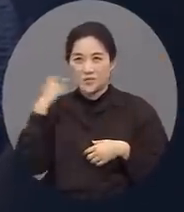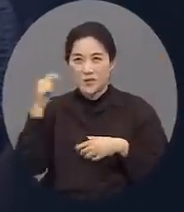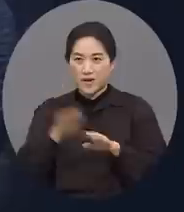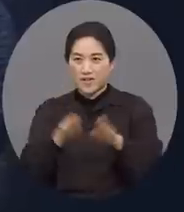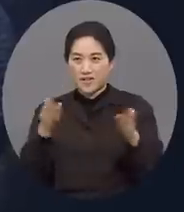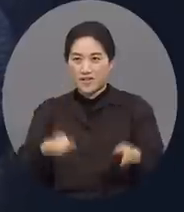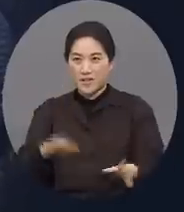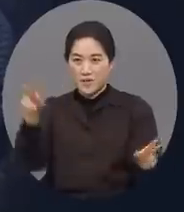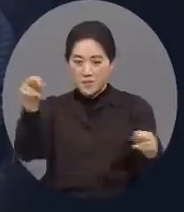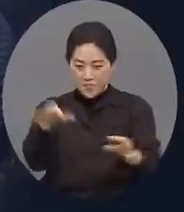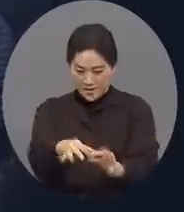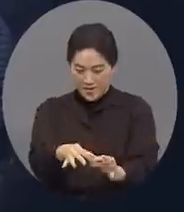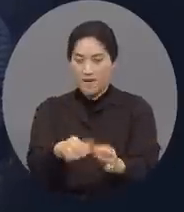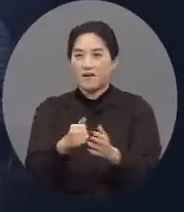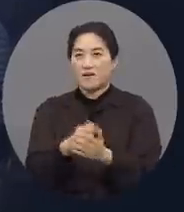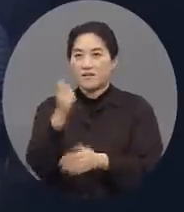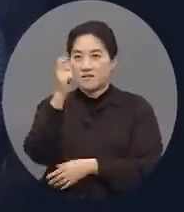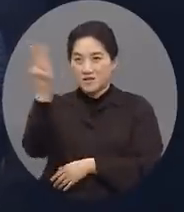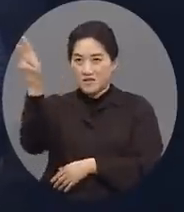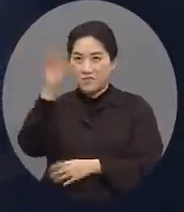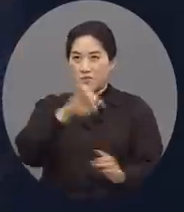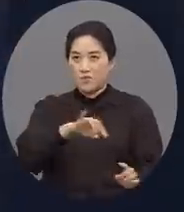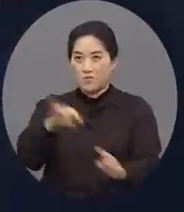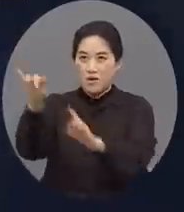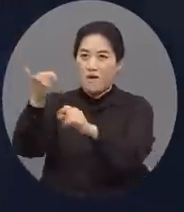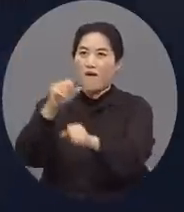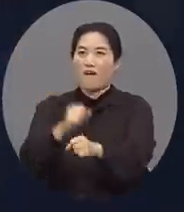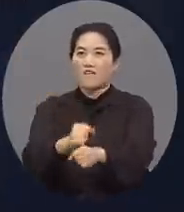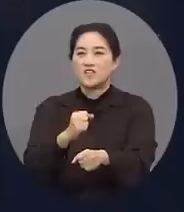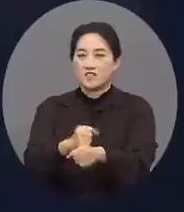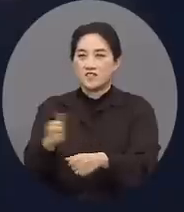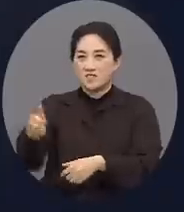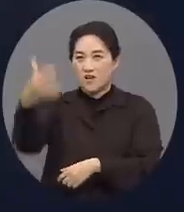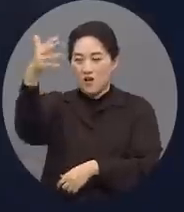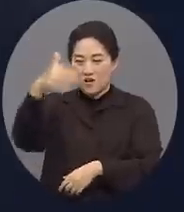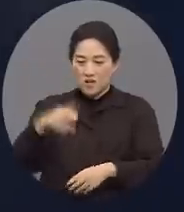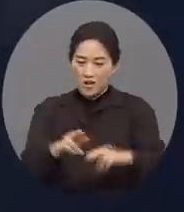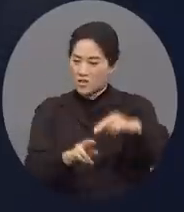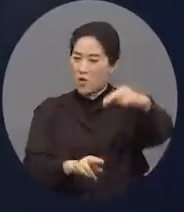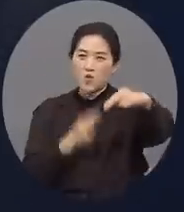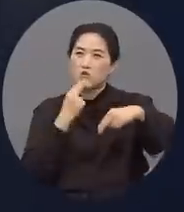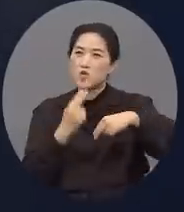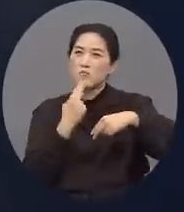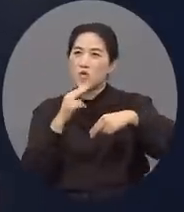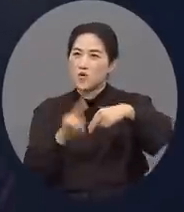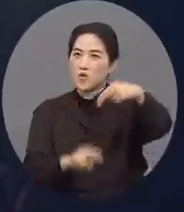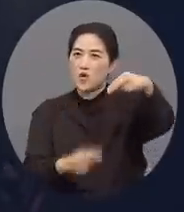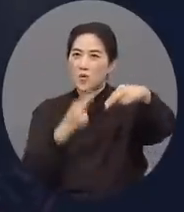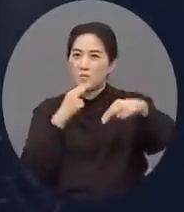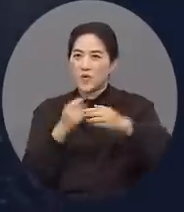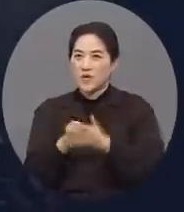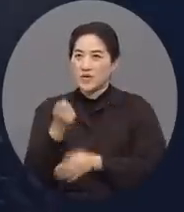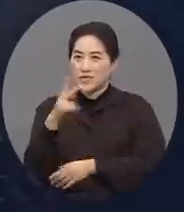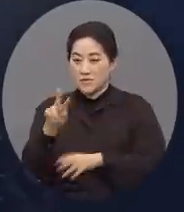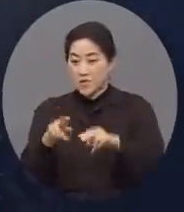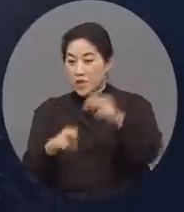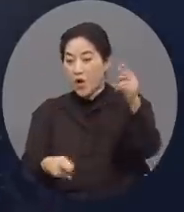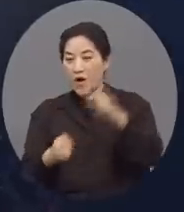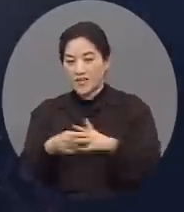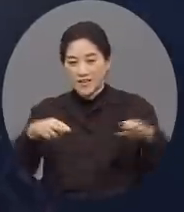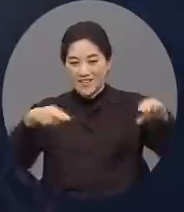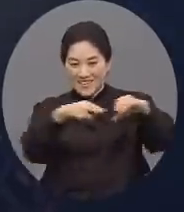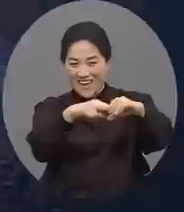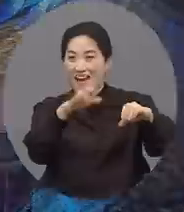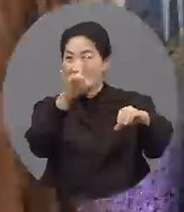기기를 연결하고 나면 이 TV에서 무선으로 재생이 되는 거죠. 그래서 TV에 연결된 선은 전기 코드가